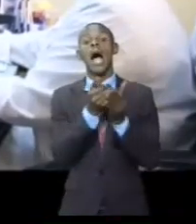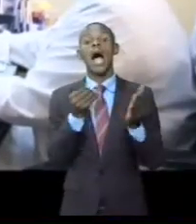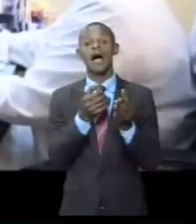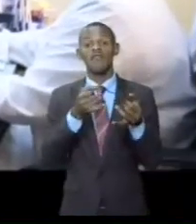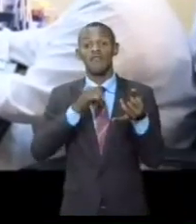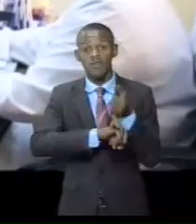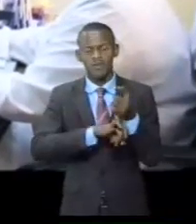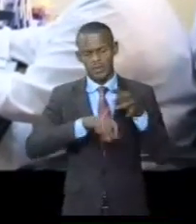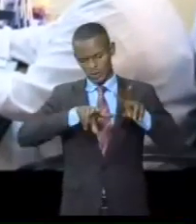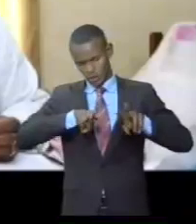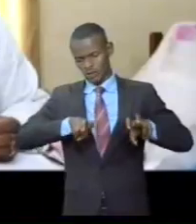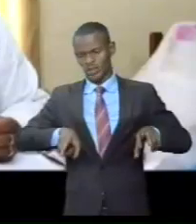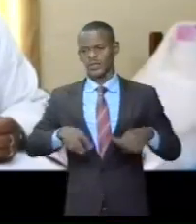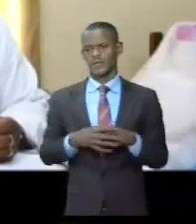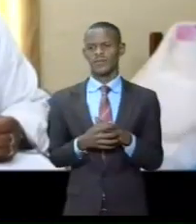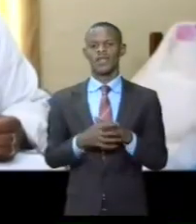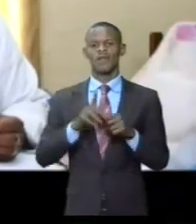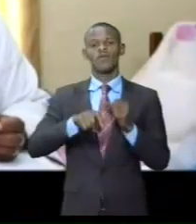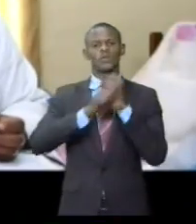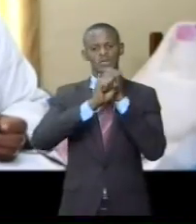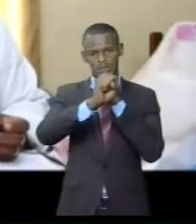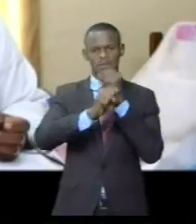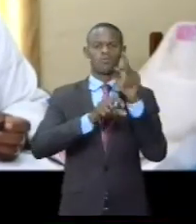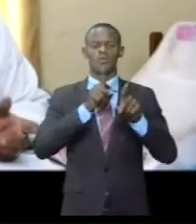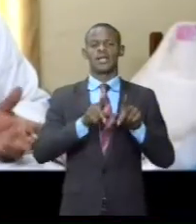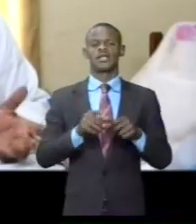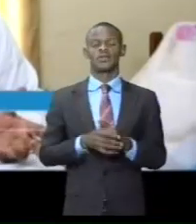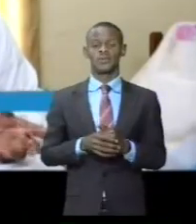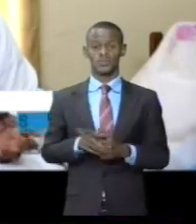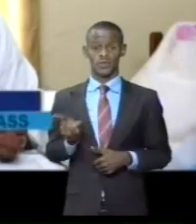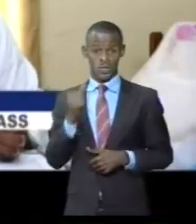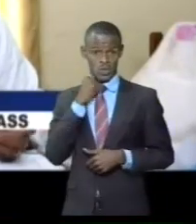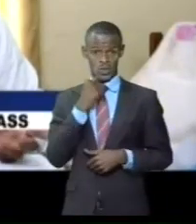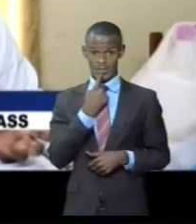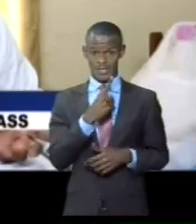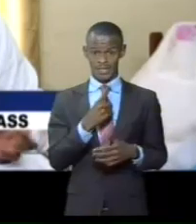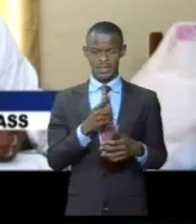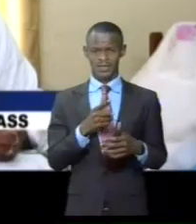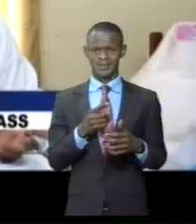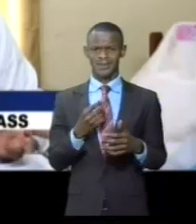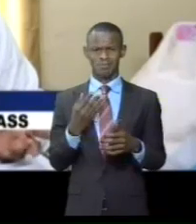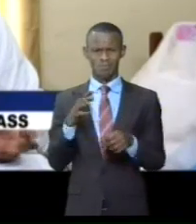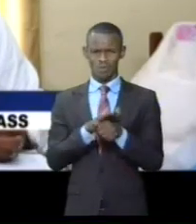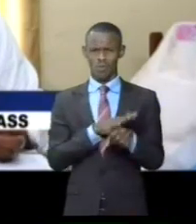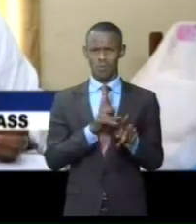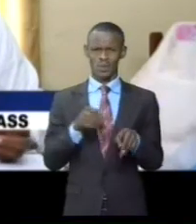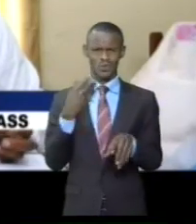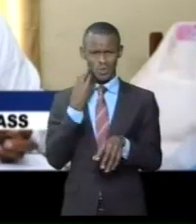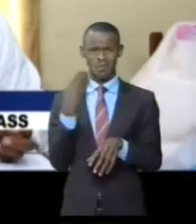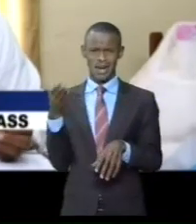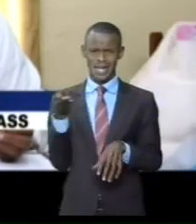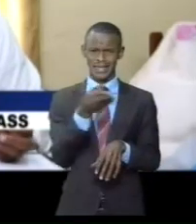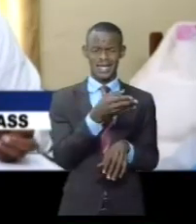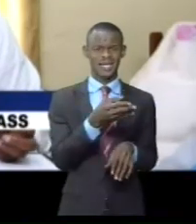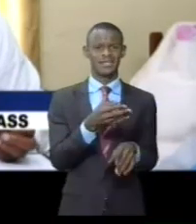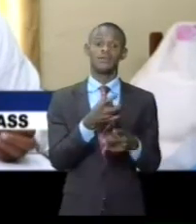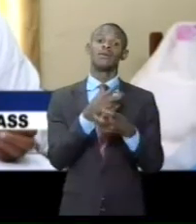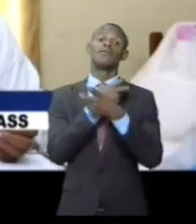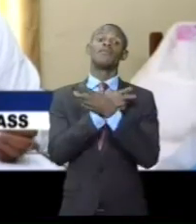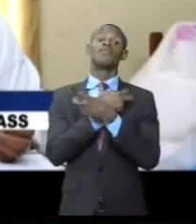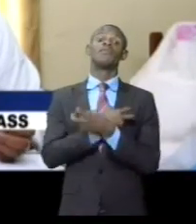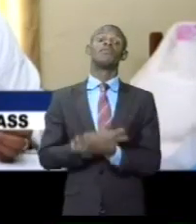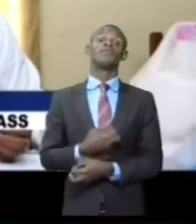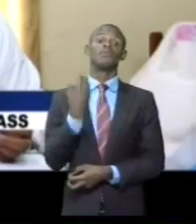la population. La plupart des cas que nous recevons, ce sont des cas d'enfants drépanocytaires ou de personnes vivant avec l'anémie